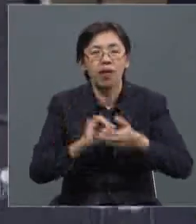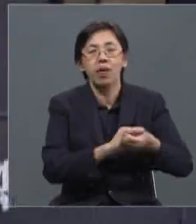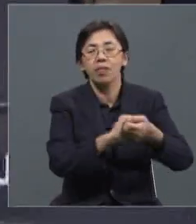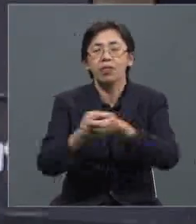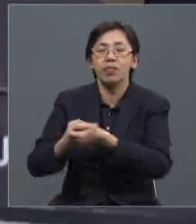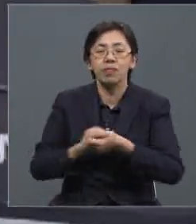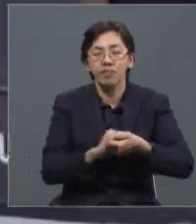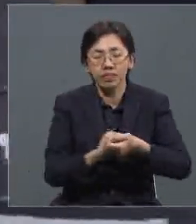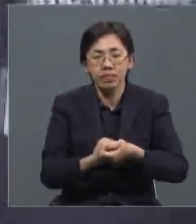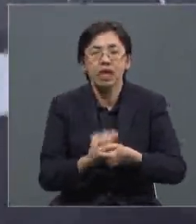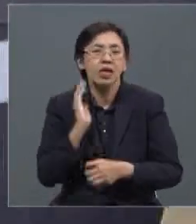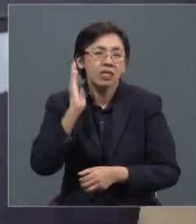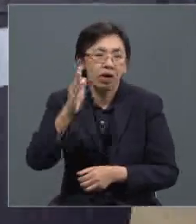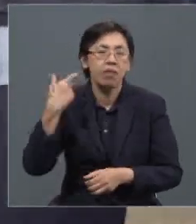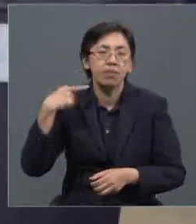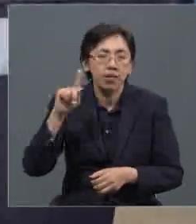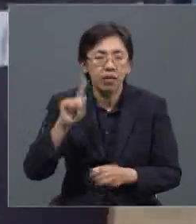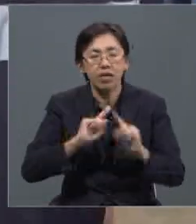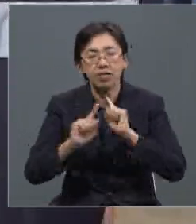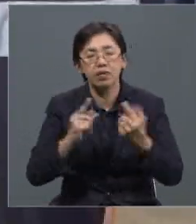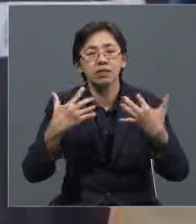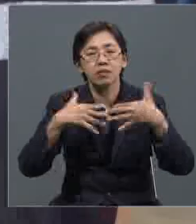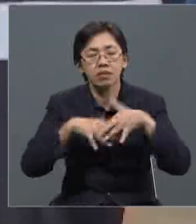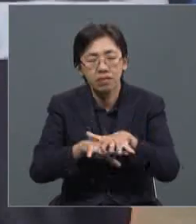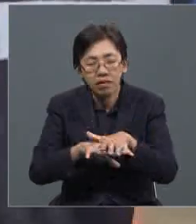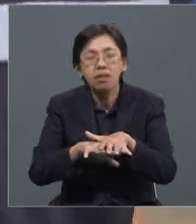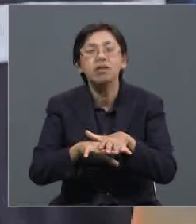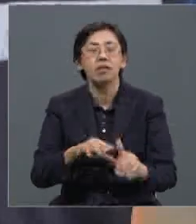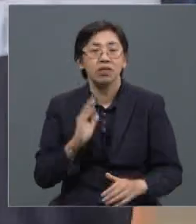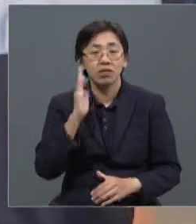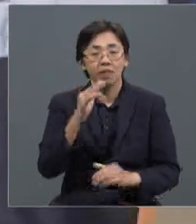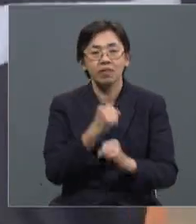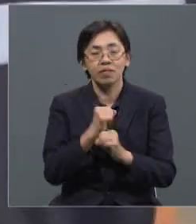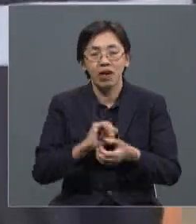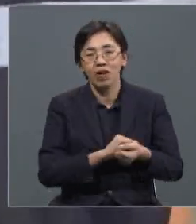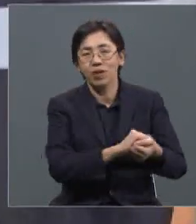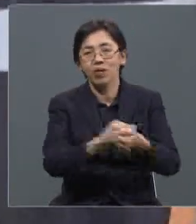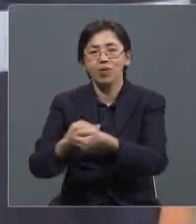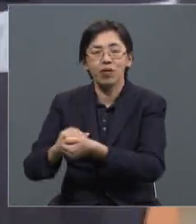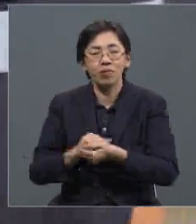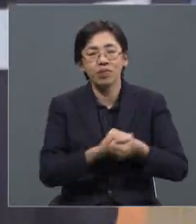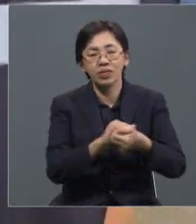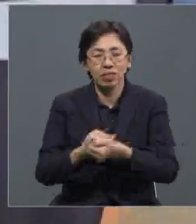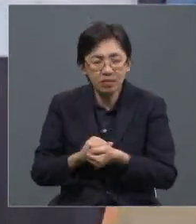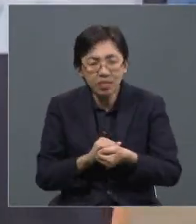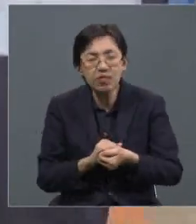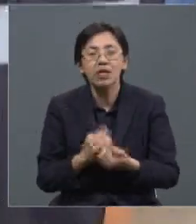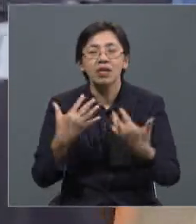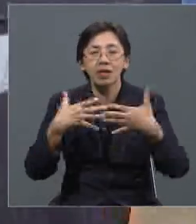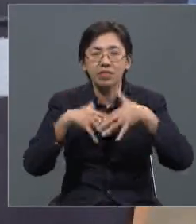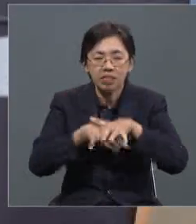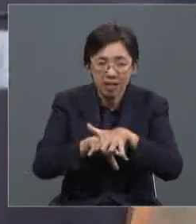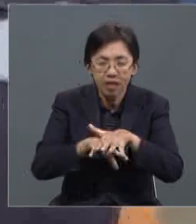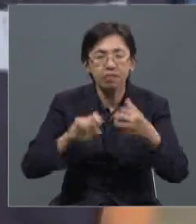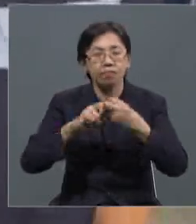างกันซึ่งจะอำนวยประโยชน์ต่อการติดต่อประสานงานส่งผลให้มีการทำงานร่วมกันด้านความร่วมมือการประสานงานแก้